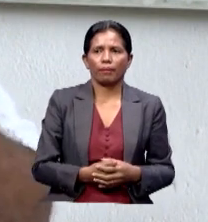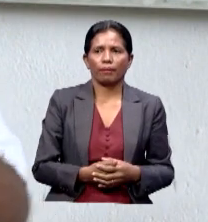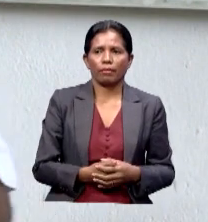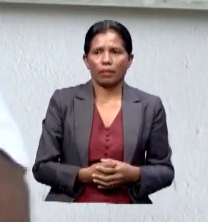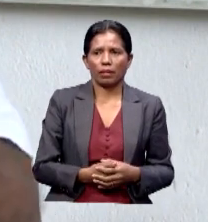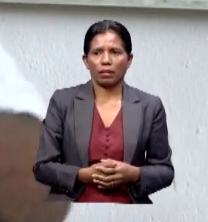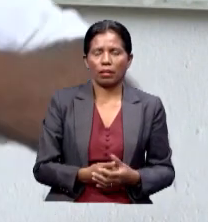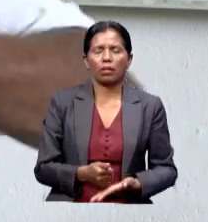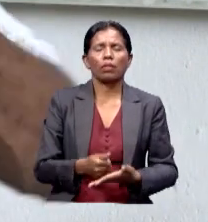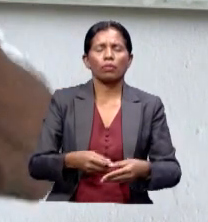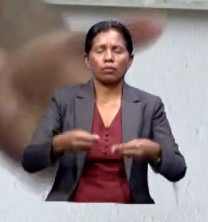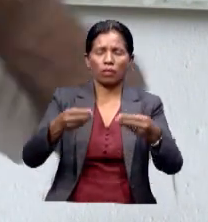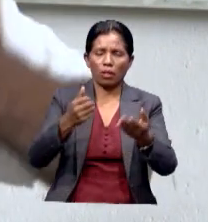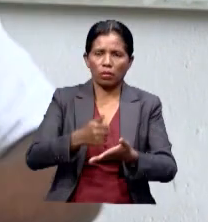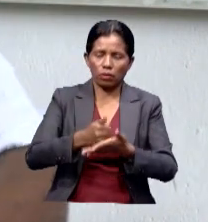ni empatia nema